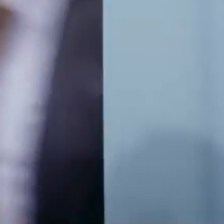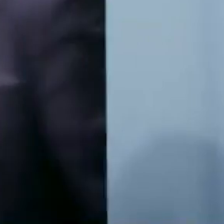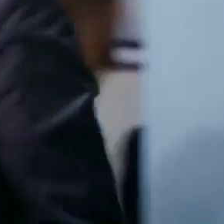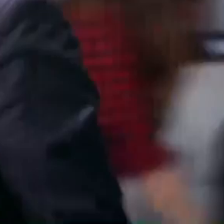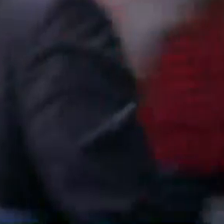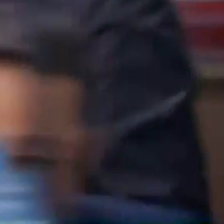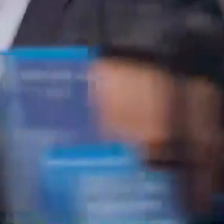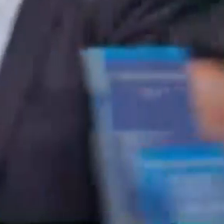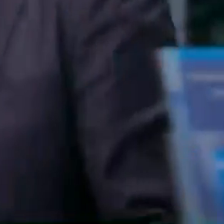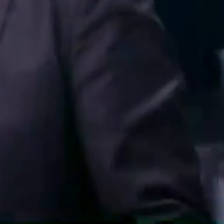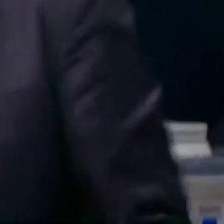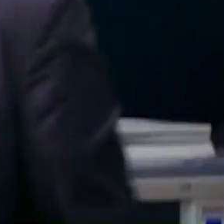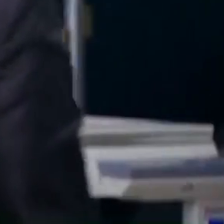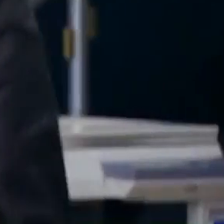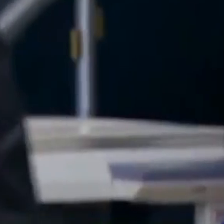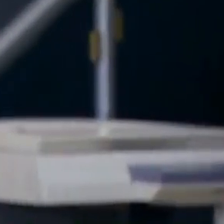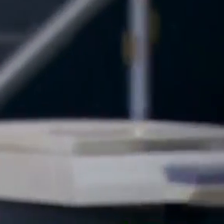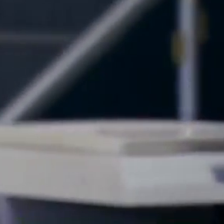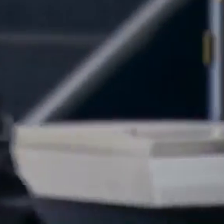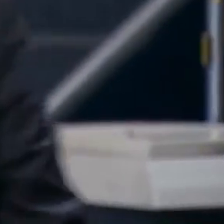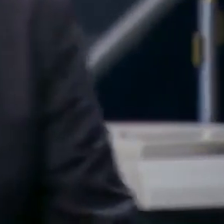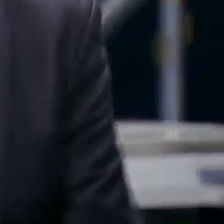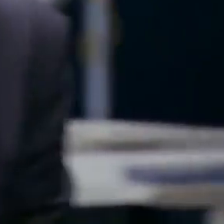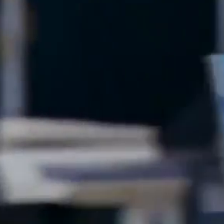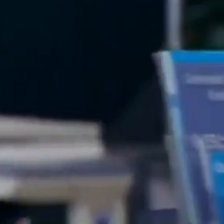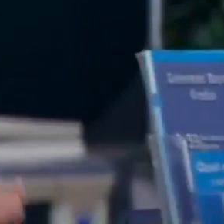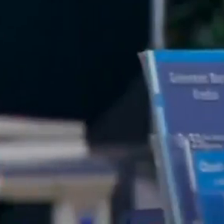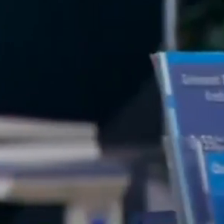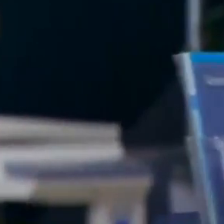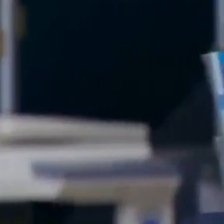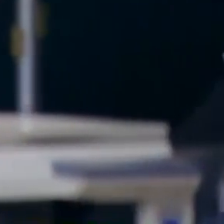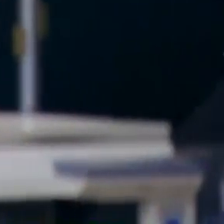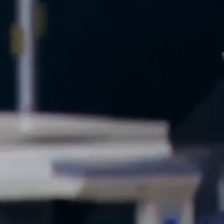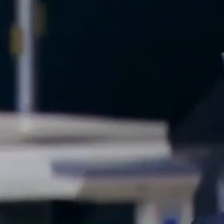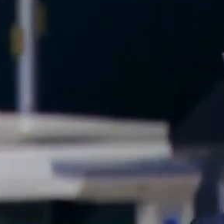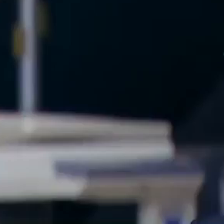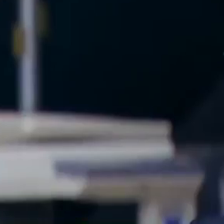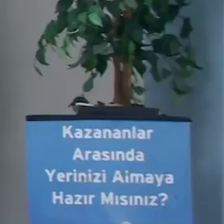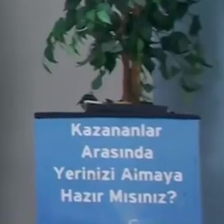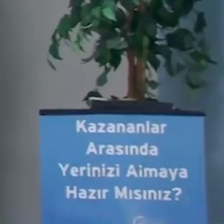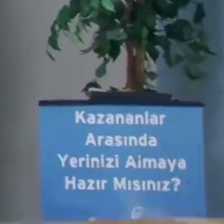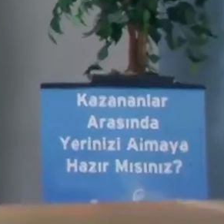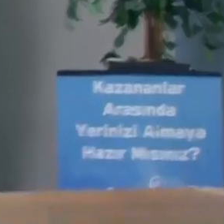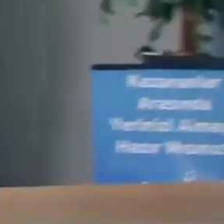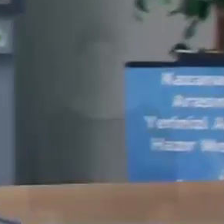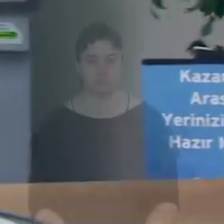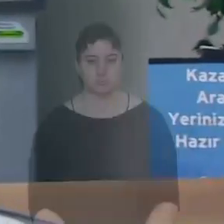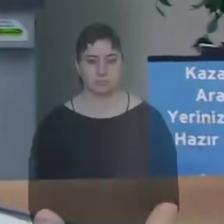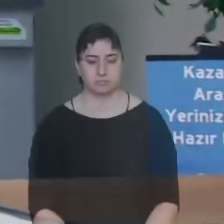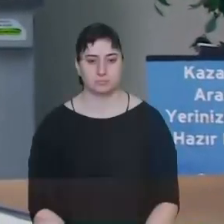süzüyor. Müdür kıs gülerek bankoya geldi. Nurhan sırt çantasını omzuna takmış, kan ter